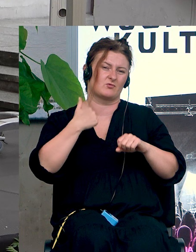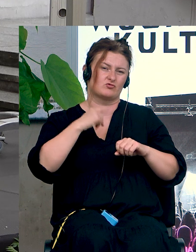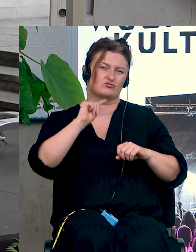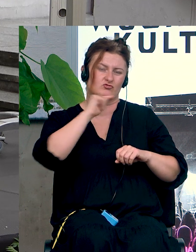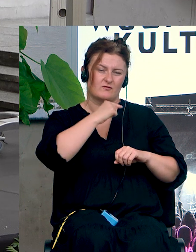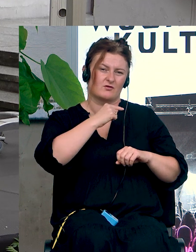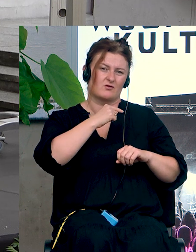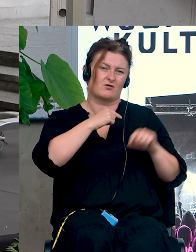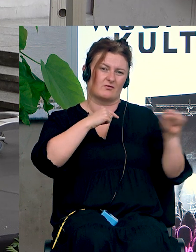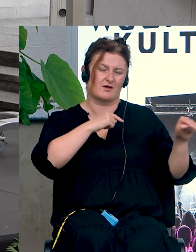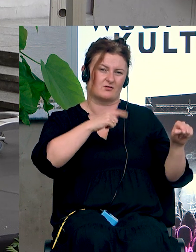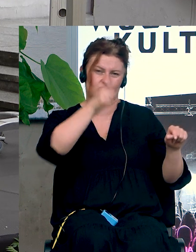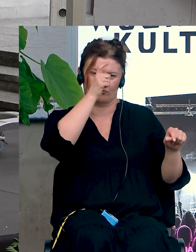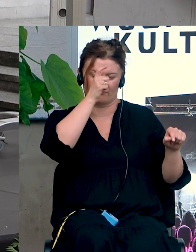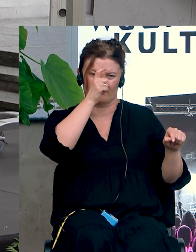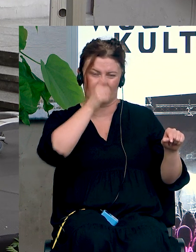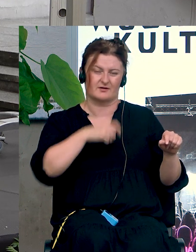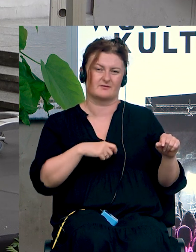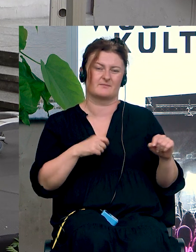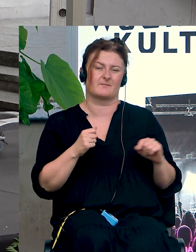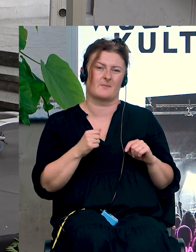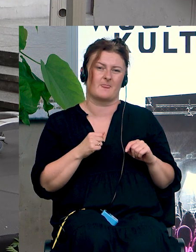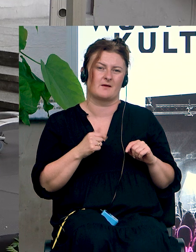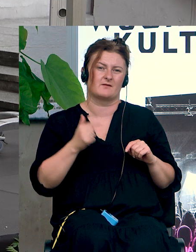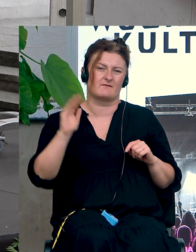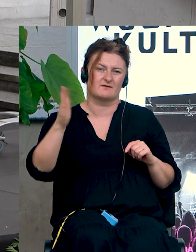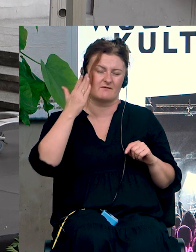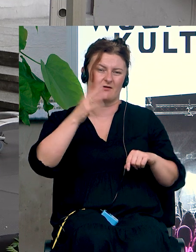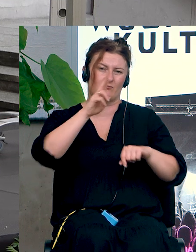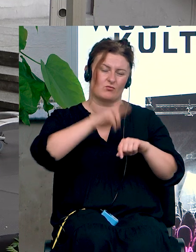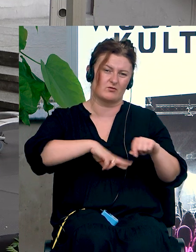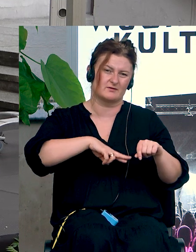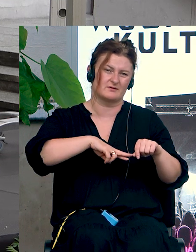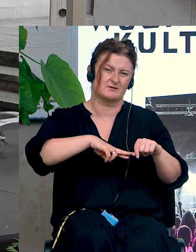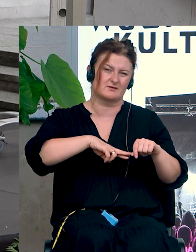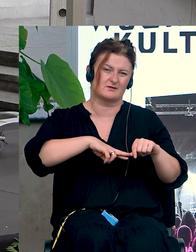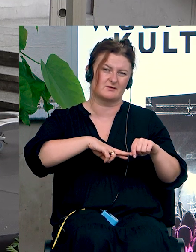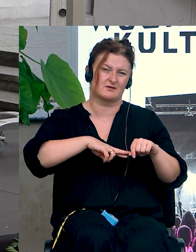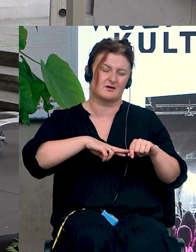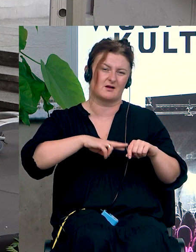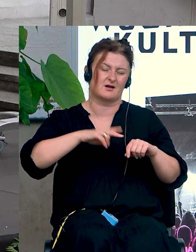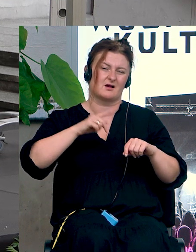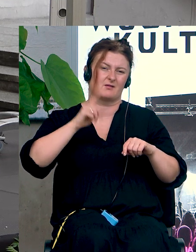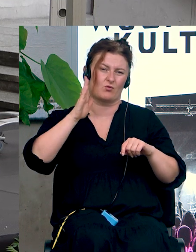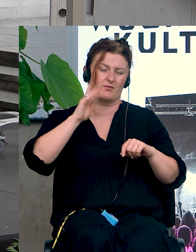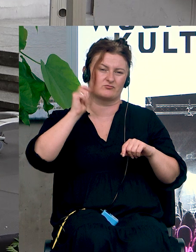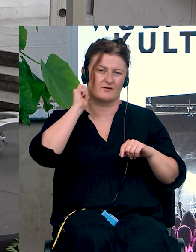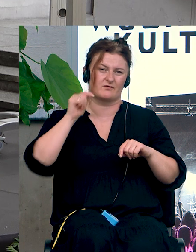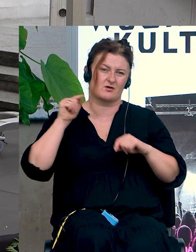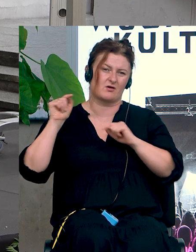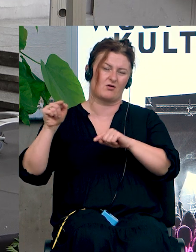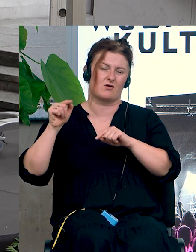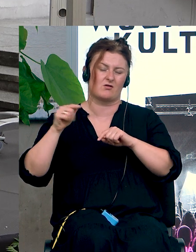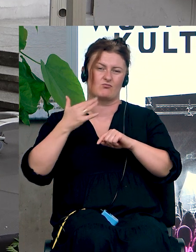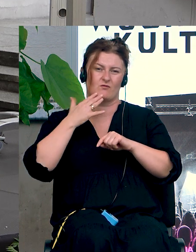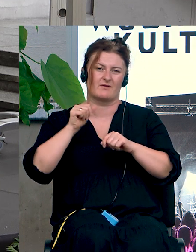І громадськість на неї поклала відповідальність за його смерть, а не на систему, не на поліцейських, які його, власне, забили до смерті